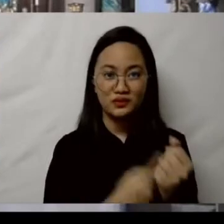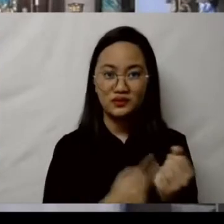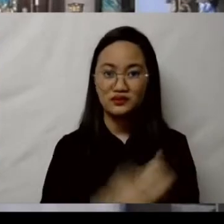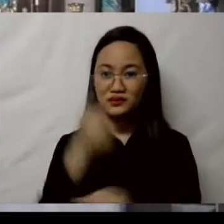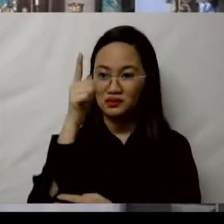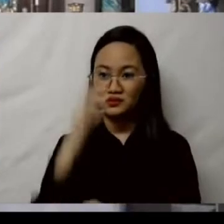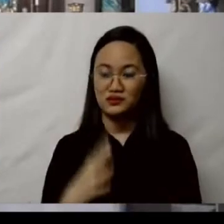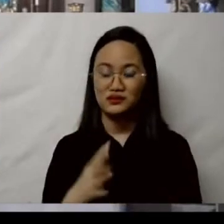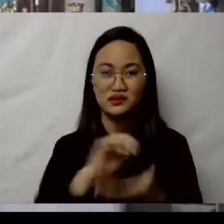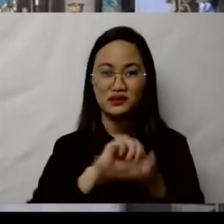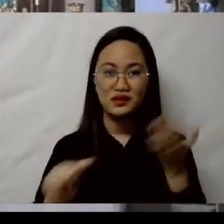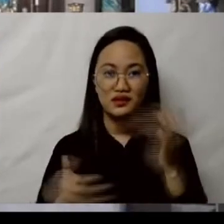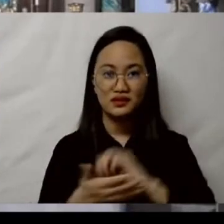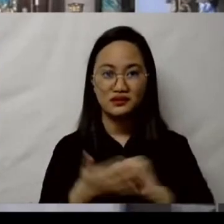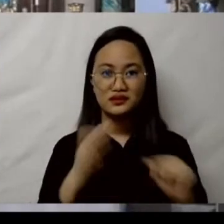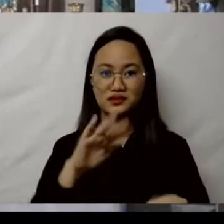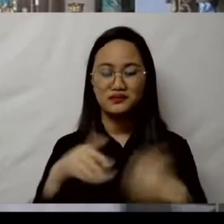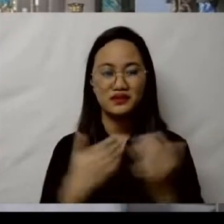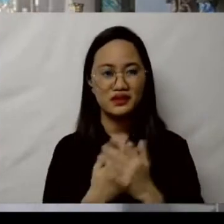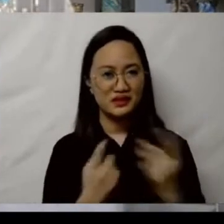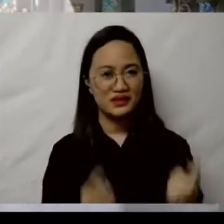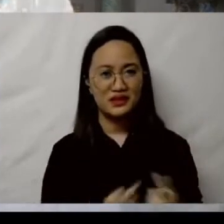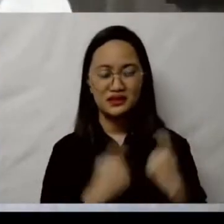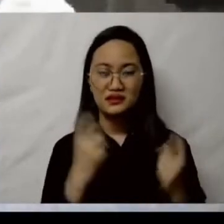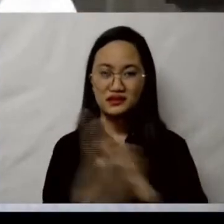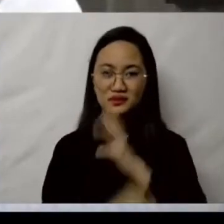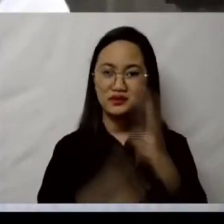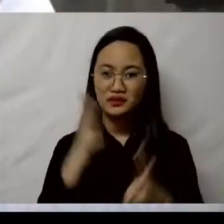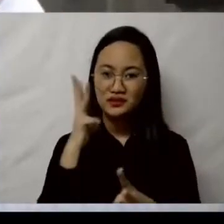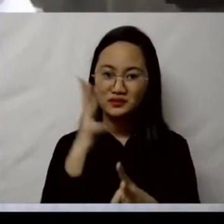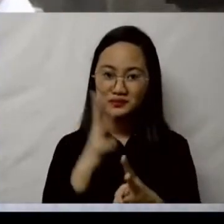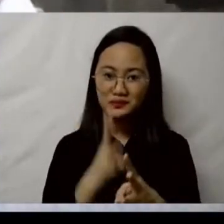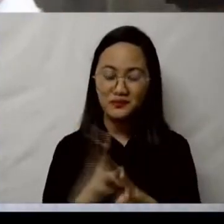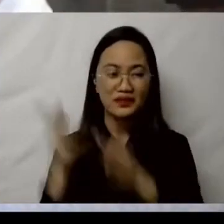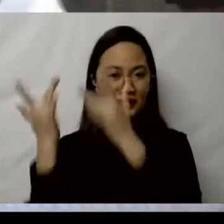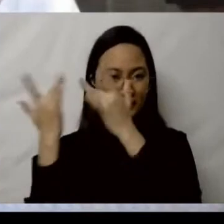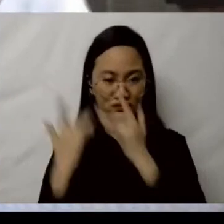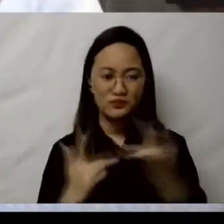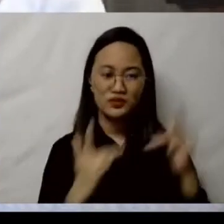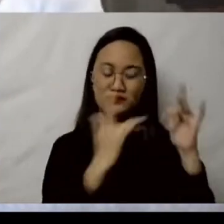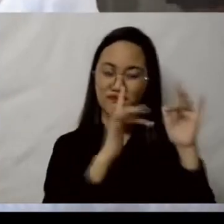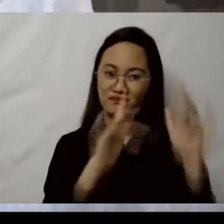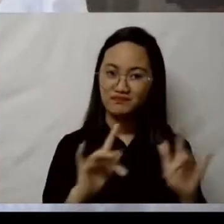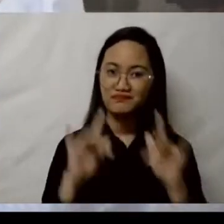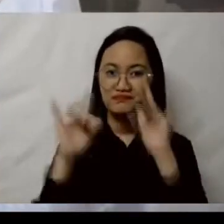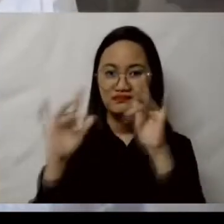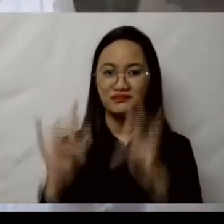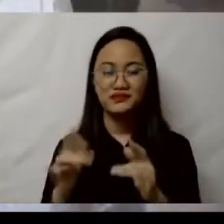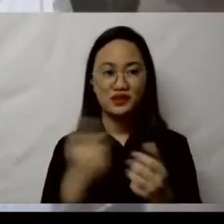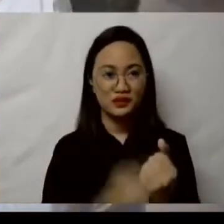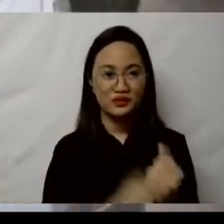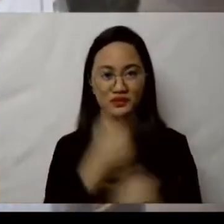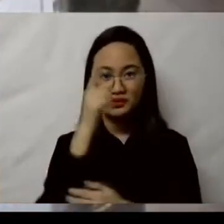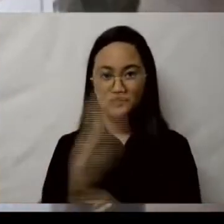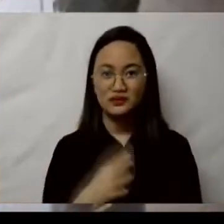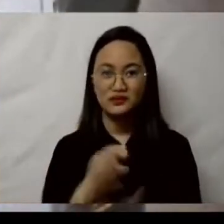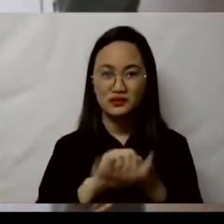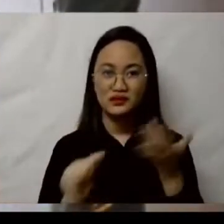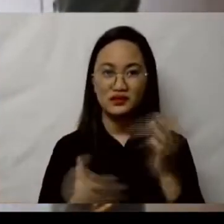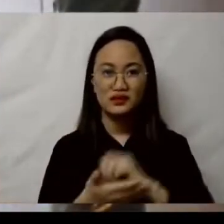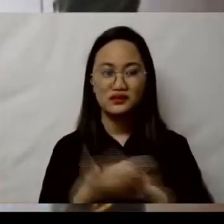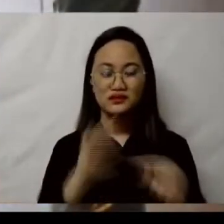na nag-aalis ng mga kasalanan ng sanlibutan, maawa ka sa amin. Kordero ng Diyos na nag-aalis ng